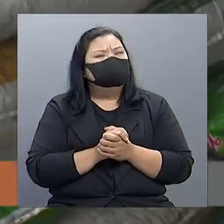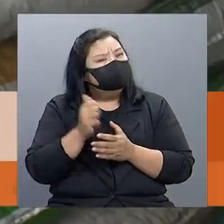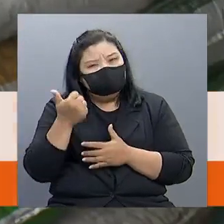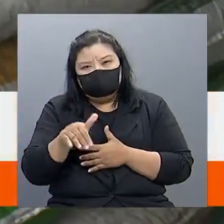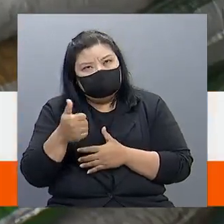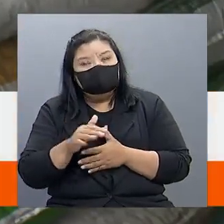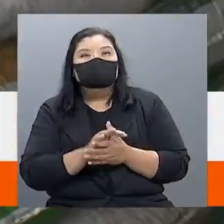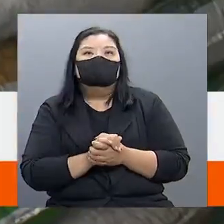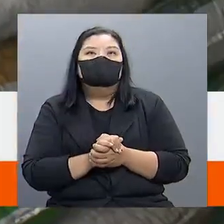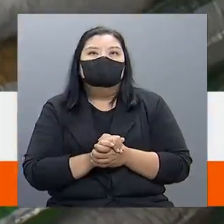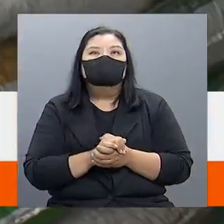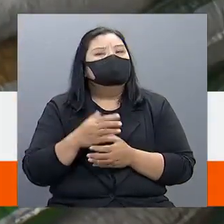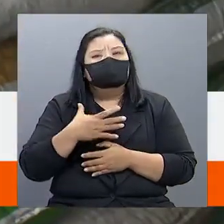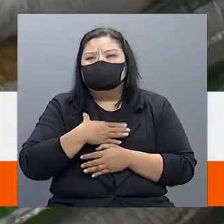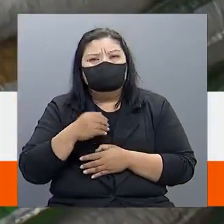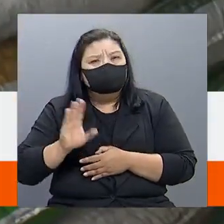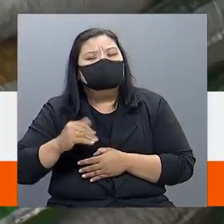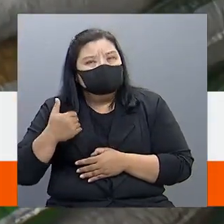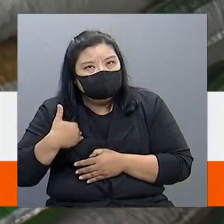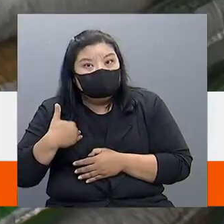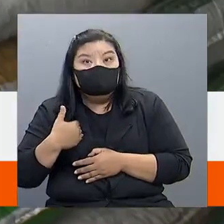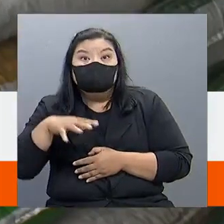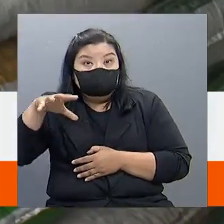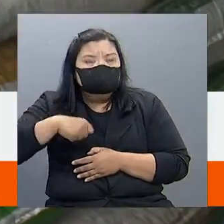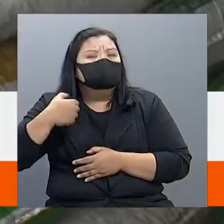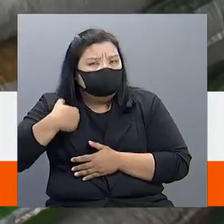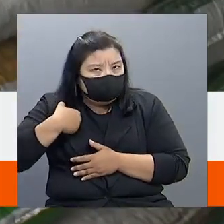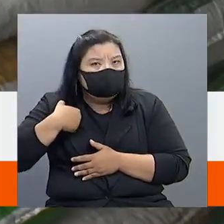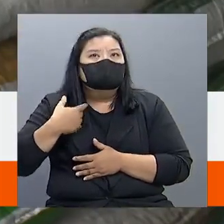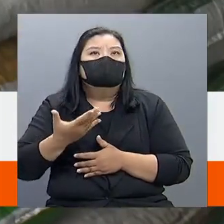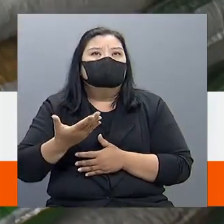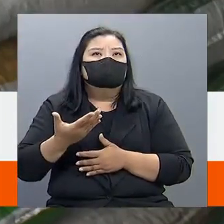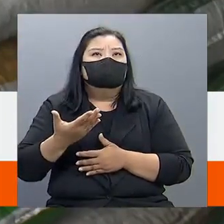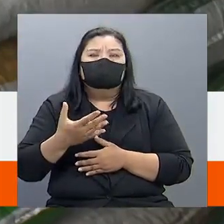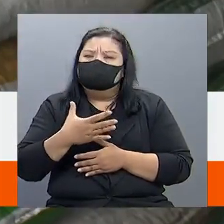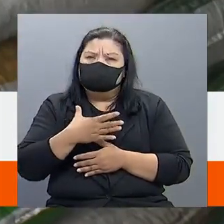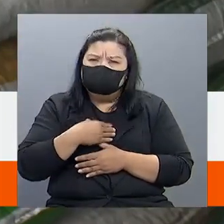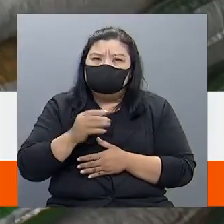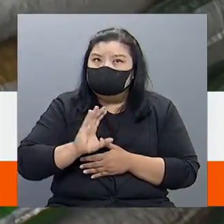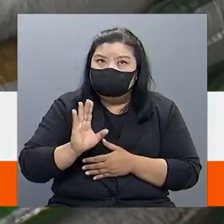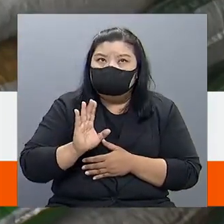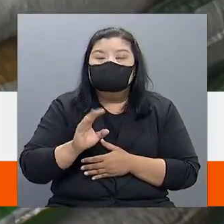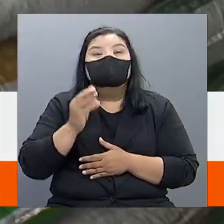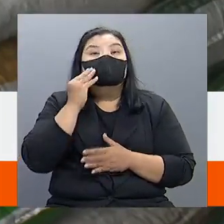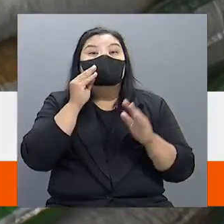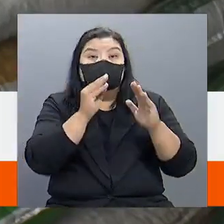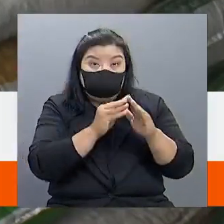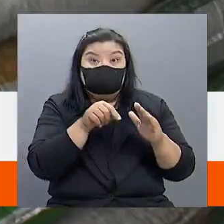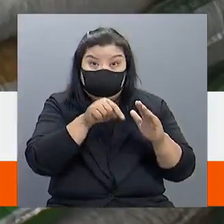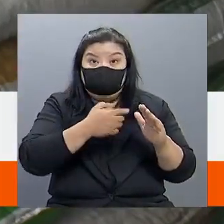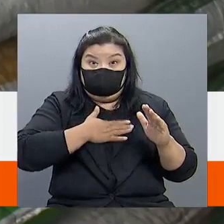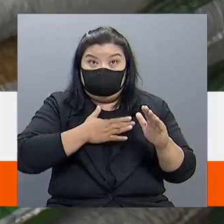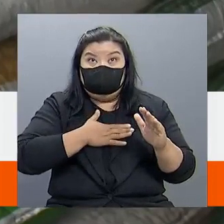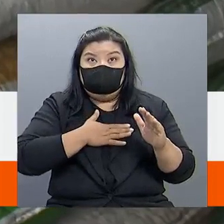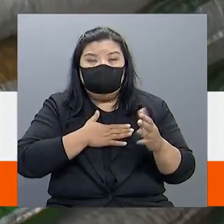ม่ใช้คนที่ใช้ก็คือใช้คนที่ไม่ใช้อย่างบอกพวกเนี่ยอยู่บ้านเนี้ยเขาไม่ใช้หร